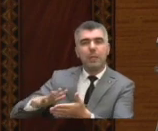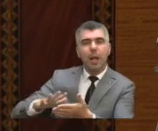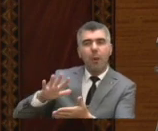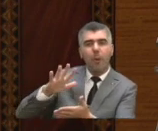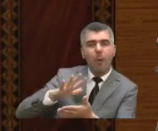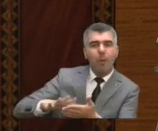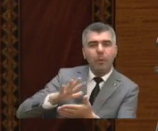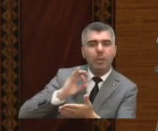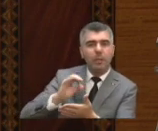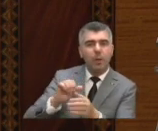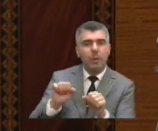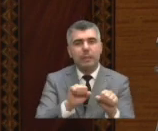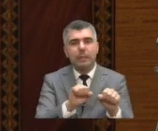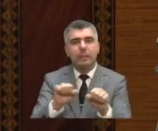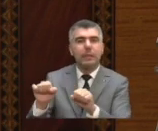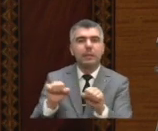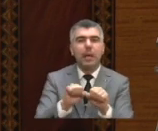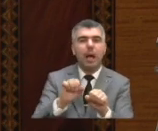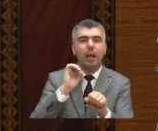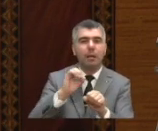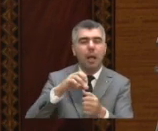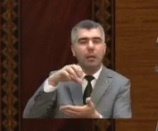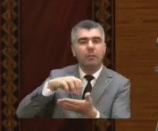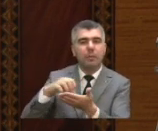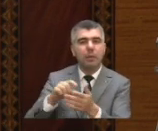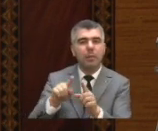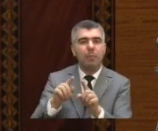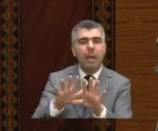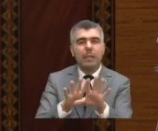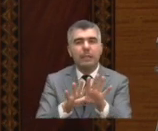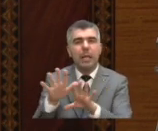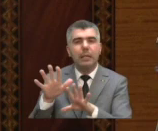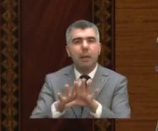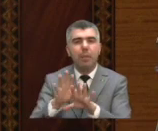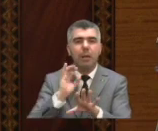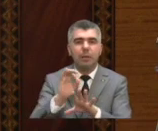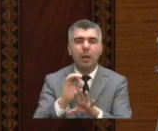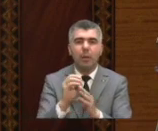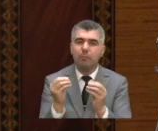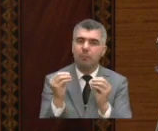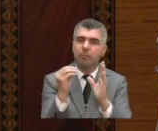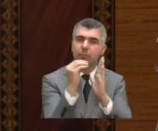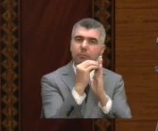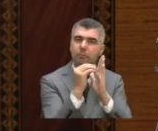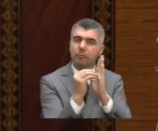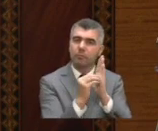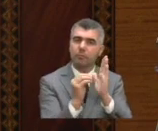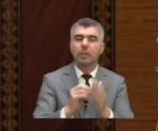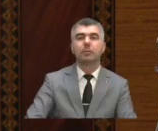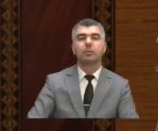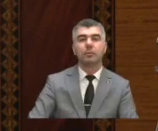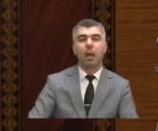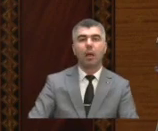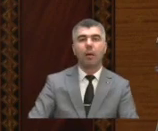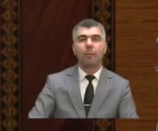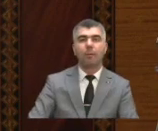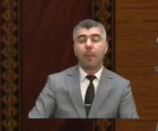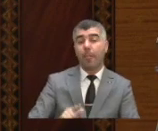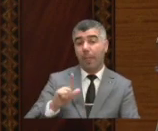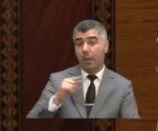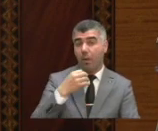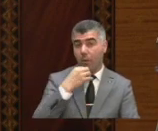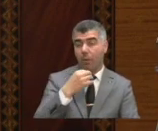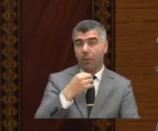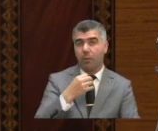موازه مع توطيد تدابير مواجهه تاثيرات الظرفيه تجدر الاشاره الى انه